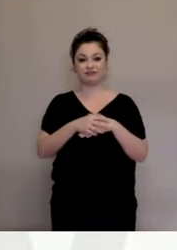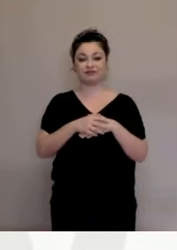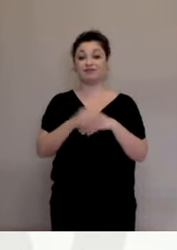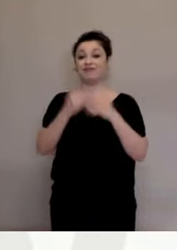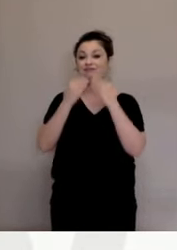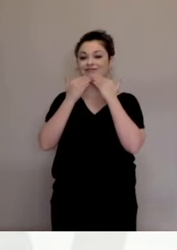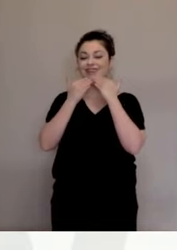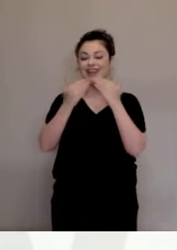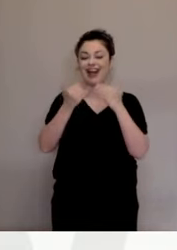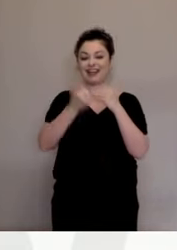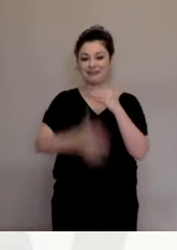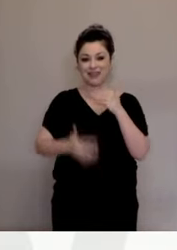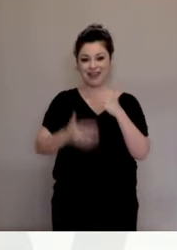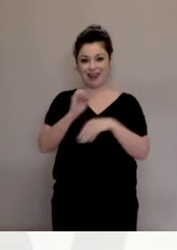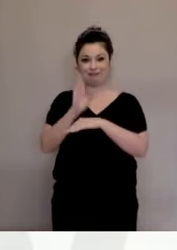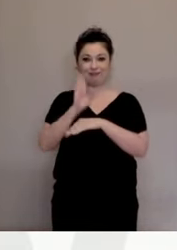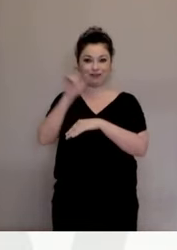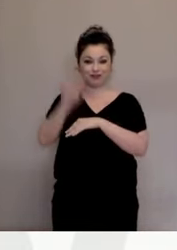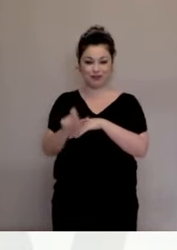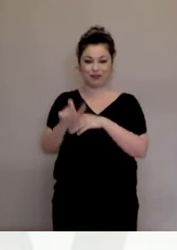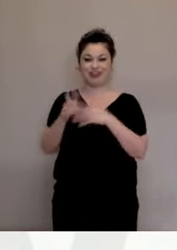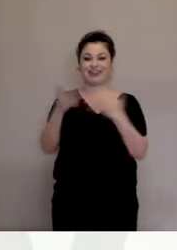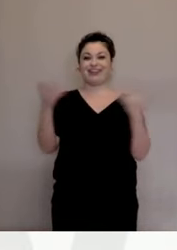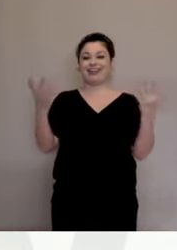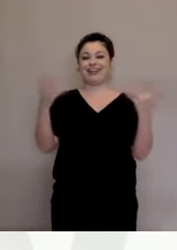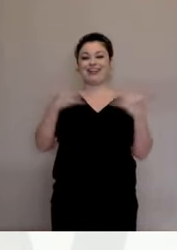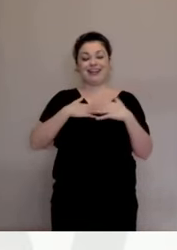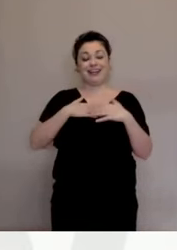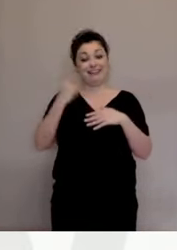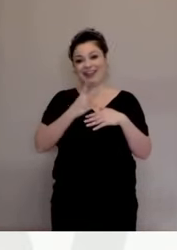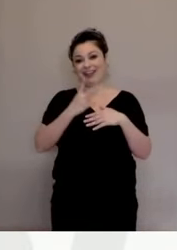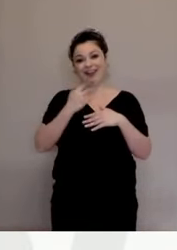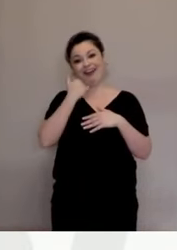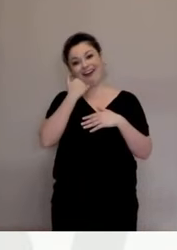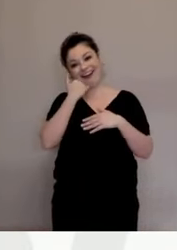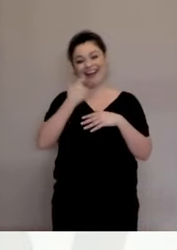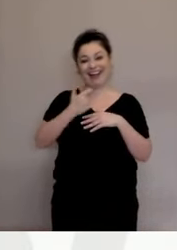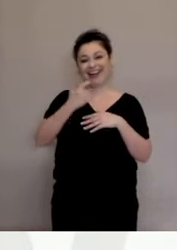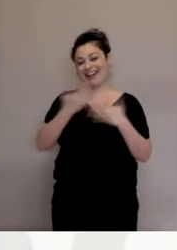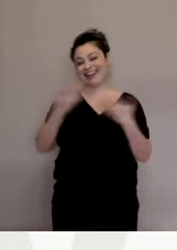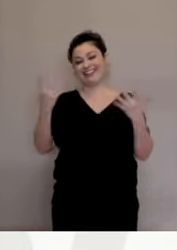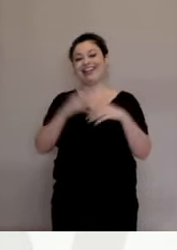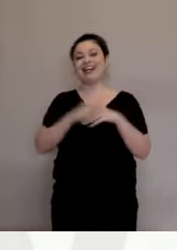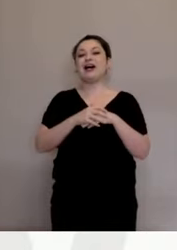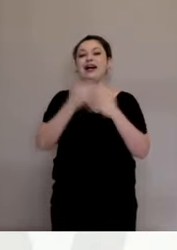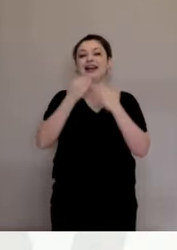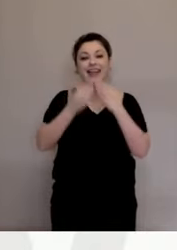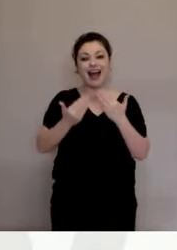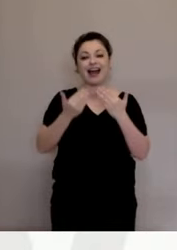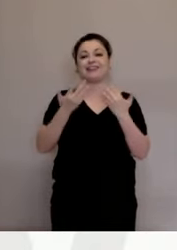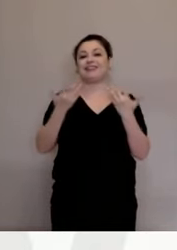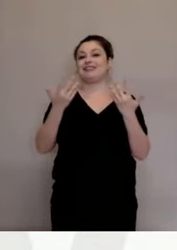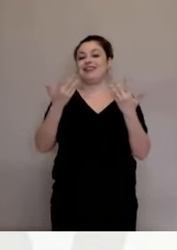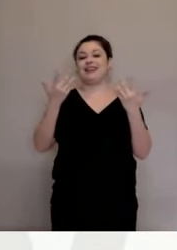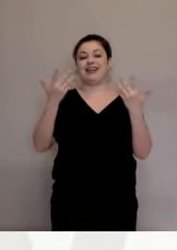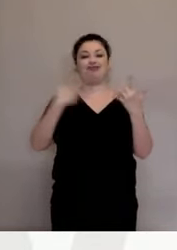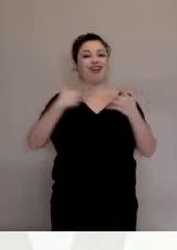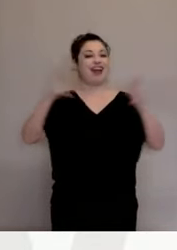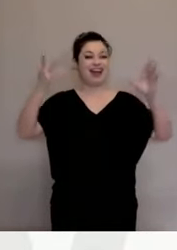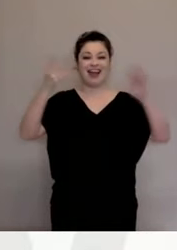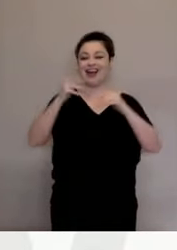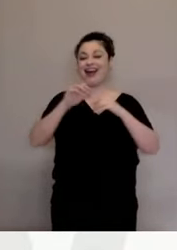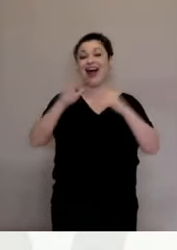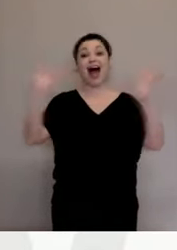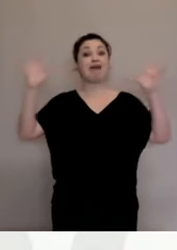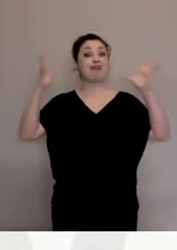Grazie mille, professore. Resteremo grazie. Ancora tantissimo. Grazie ancora. C'è un applauso virtuale che